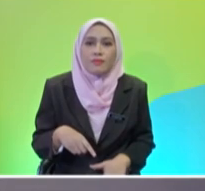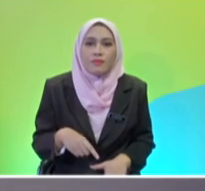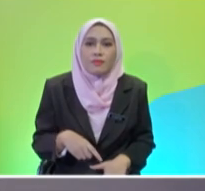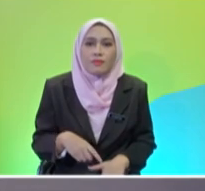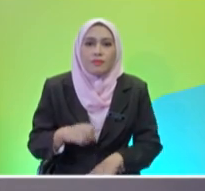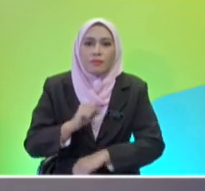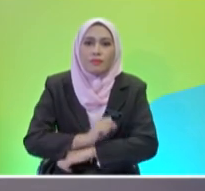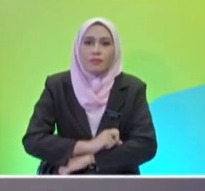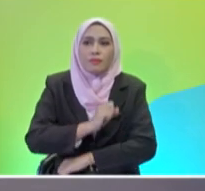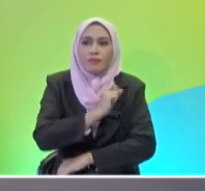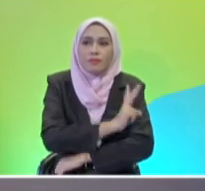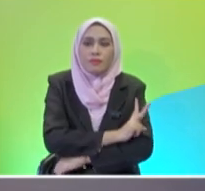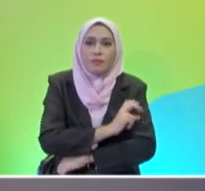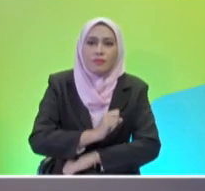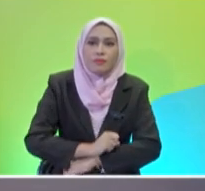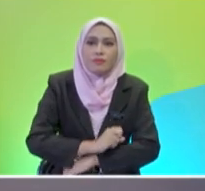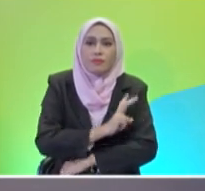belalang. B-E